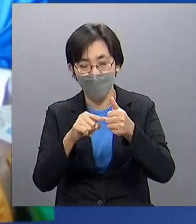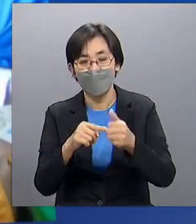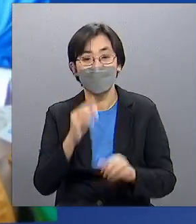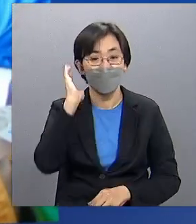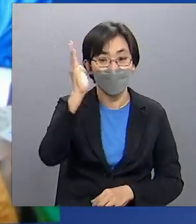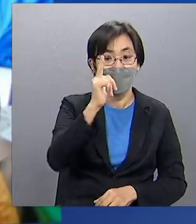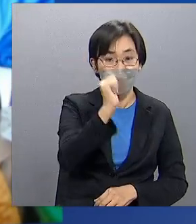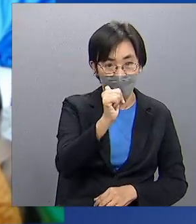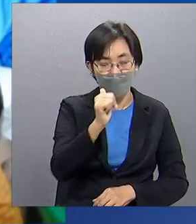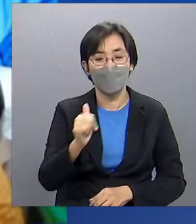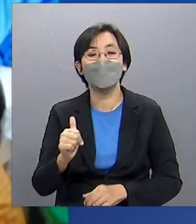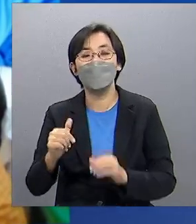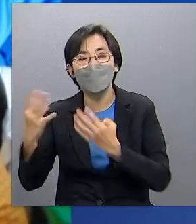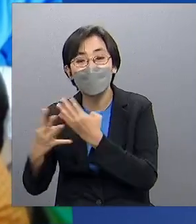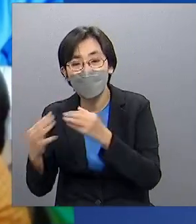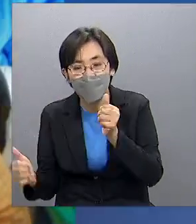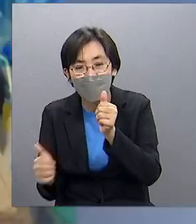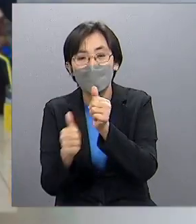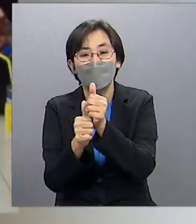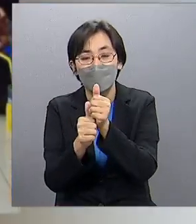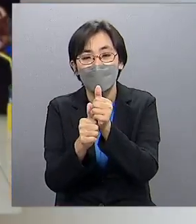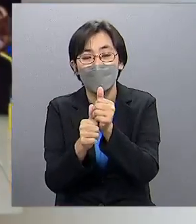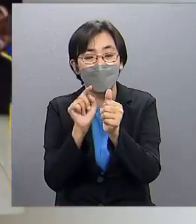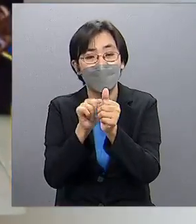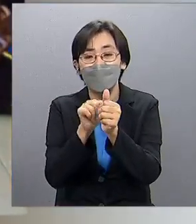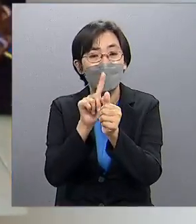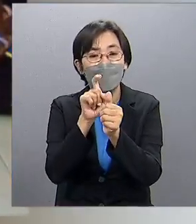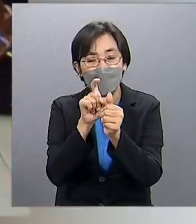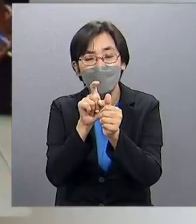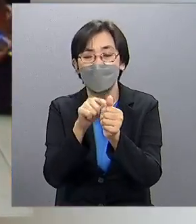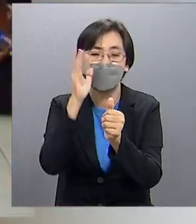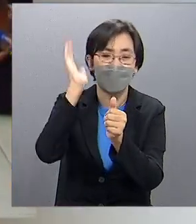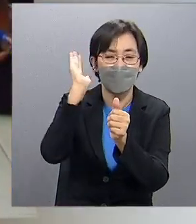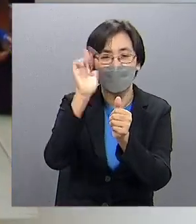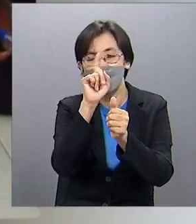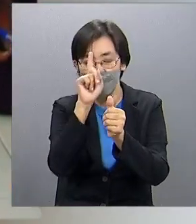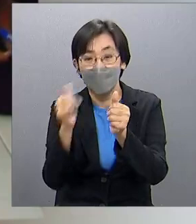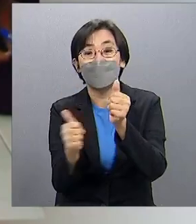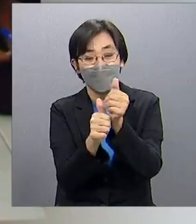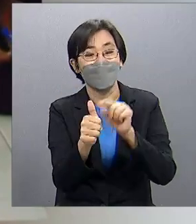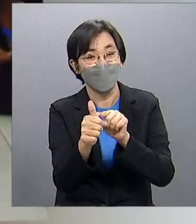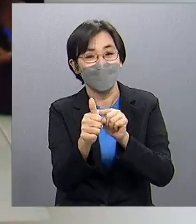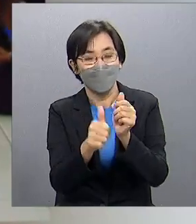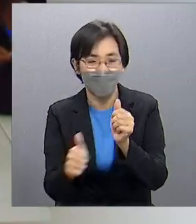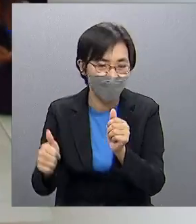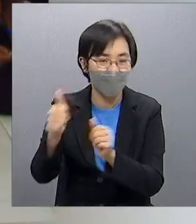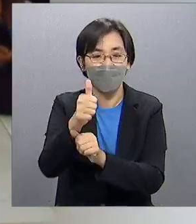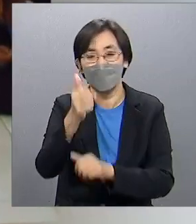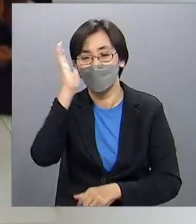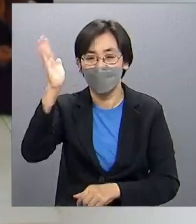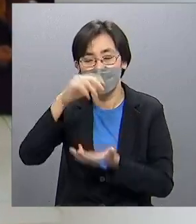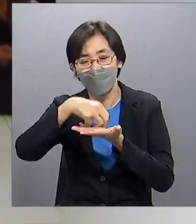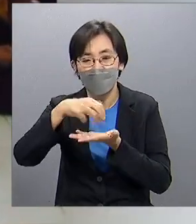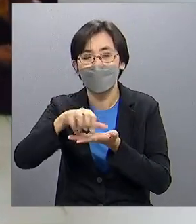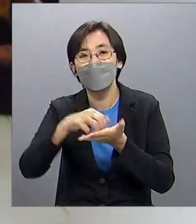คะก็คือเมื่อวิทยากรหลักไม่สามารถเข้าไปข้างในเรือนจำได้เราก็เลยให้วิทยากรแกนนำ